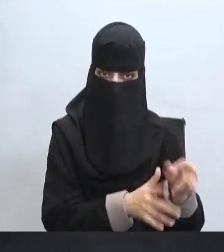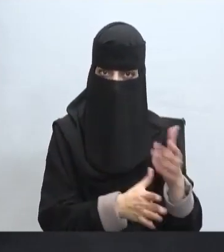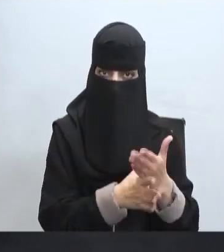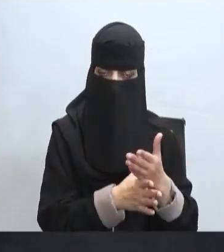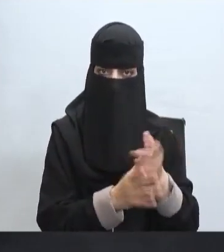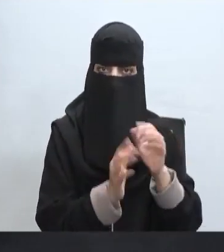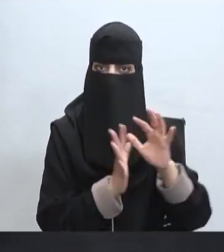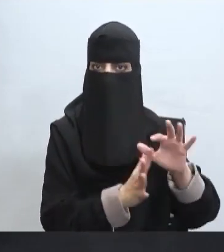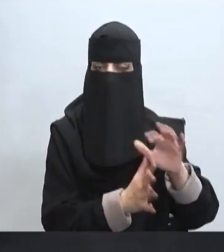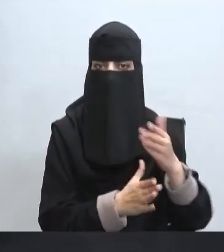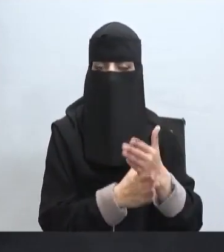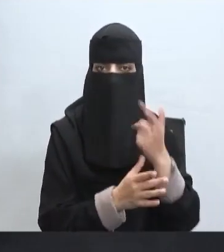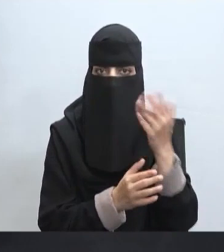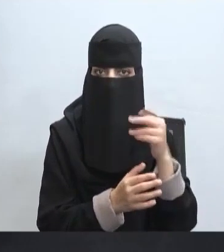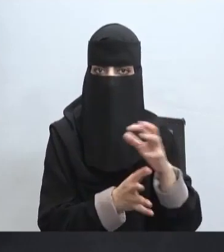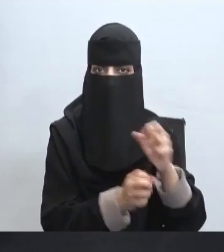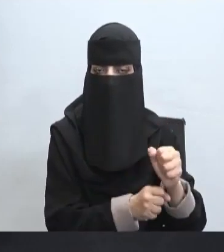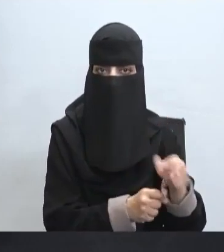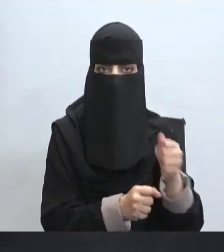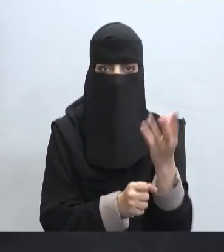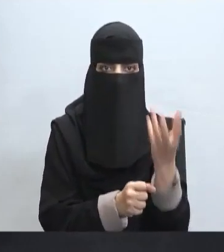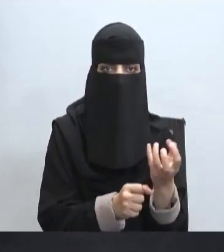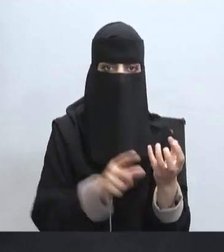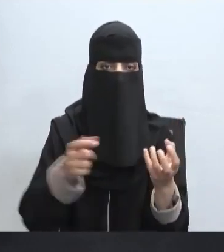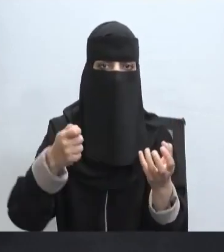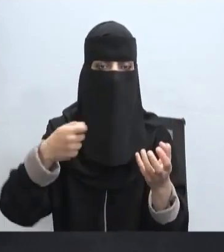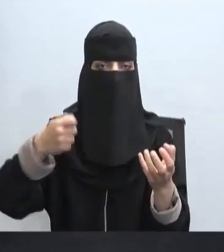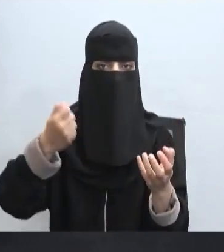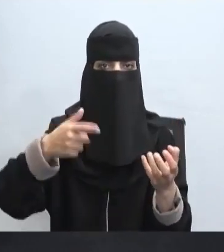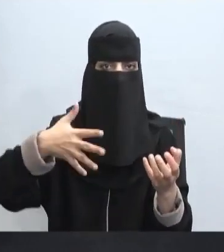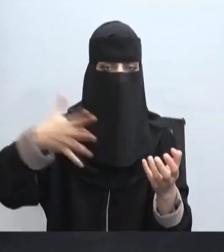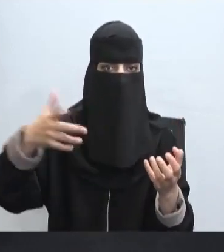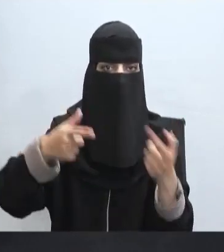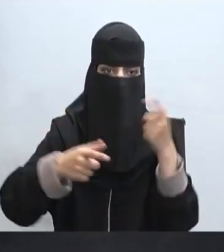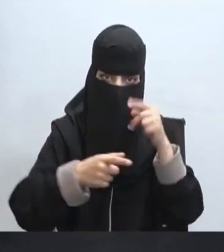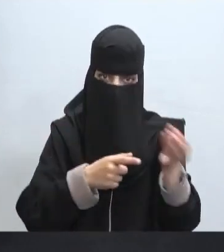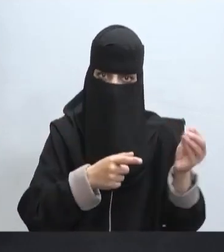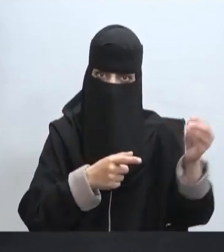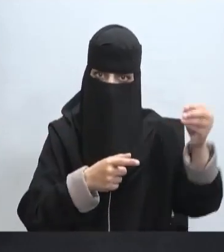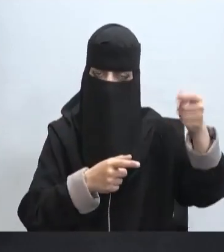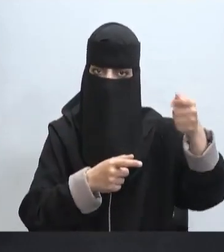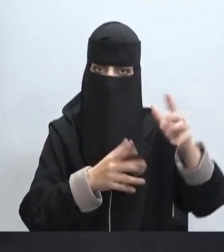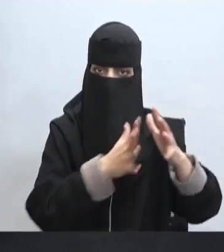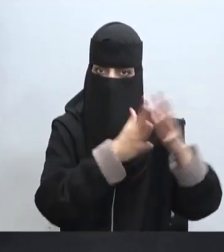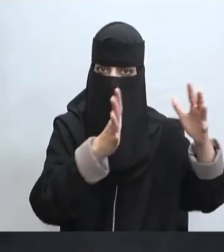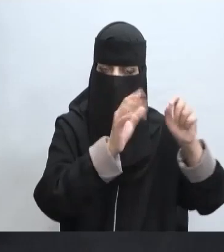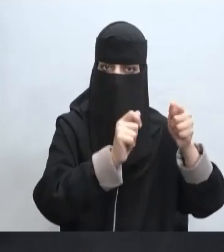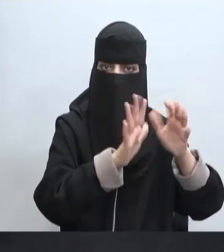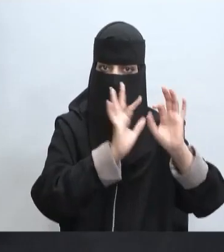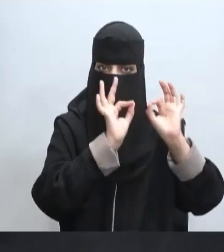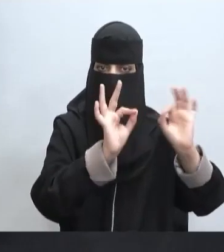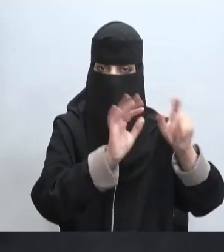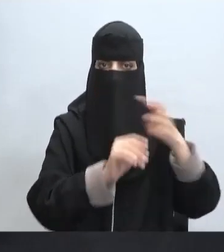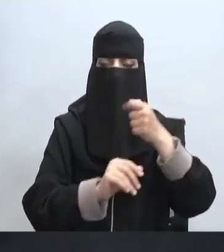والمدخرات التي تحفظها بل لابد من تنميه المال حتى تستطيع شراء تلك السياره الفارهه التي